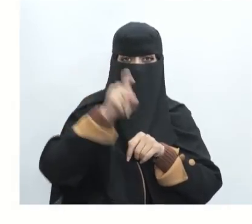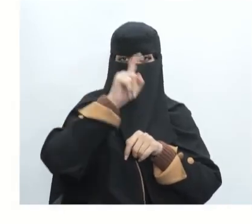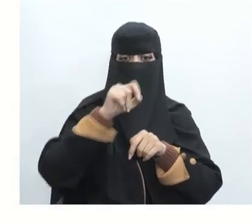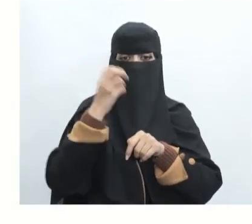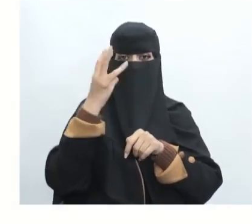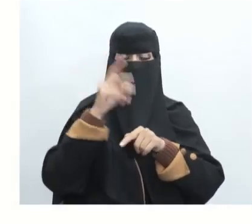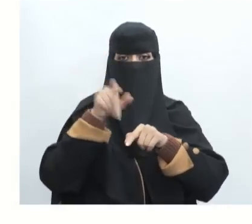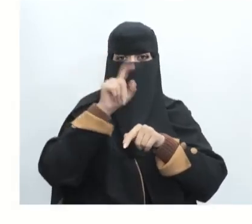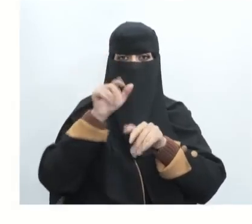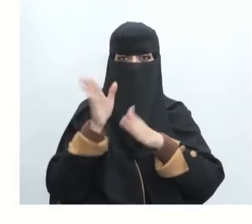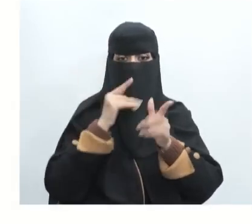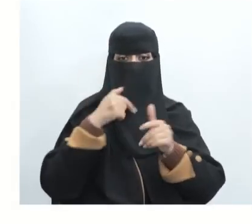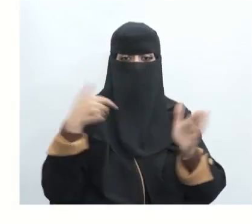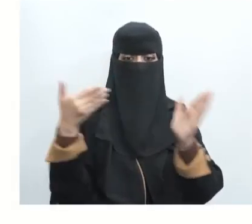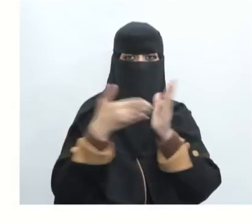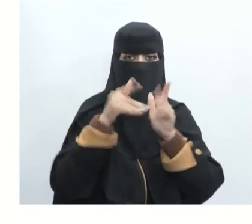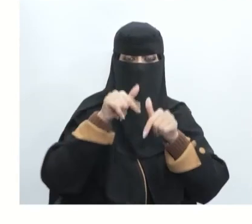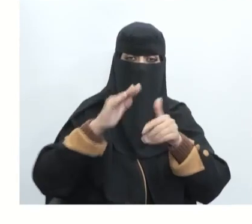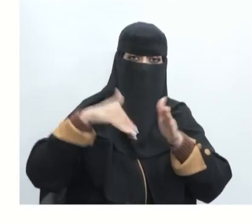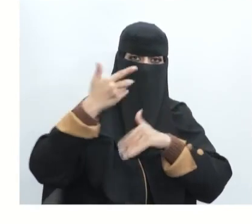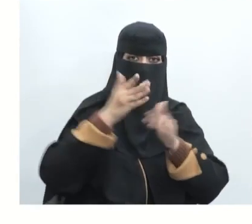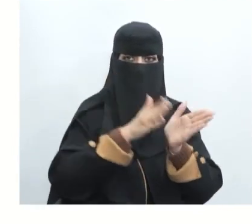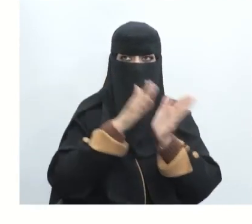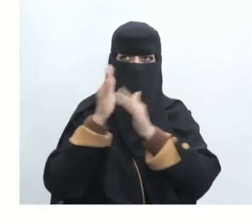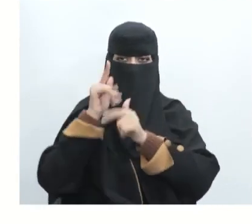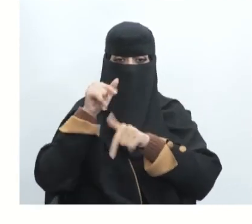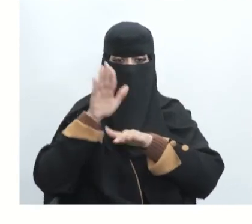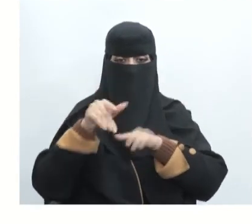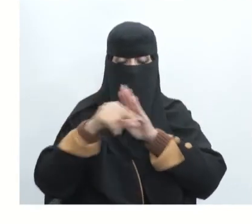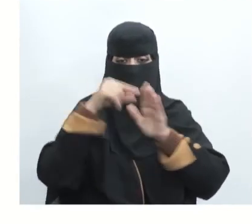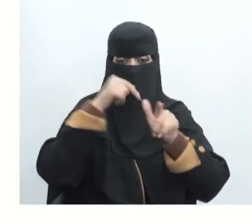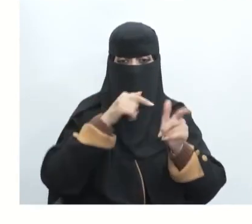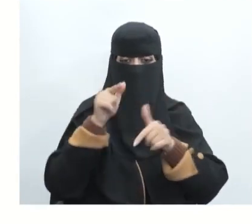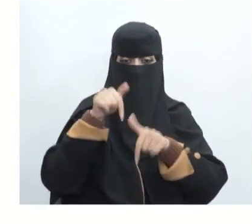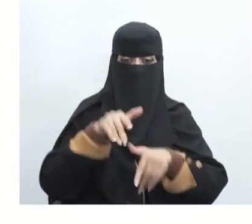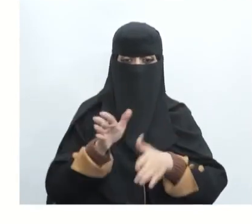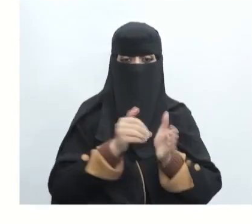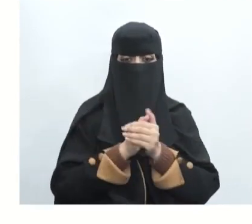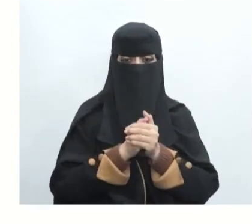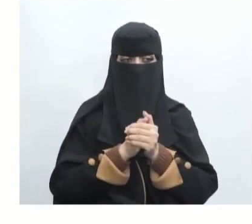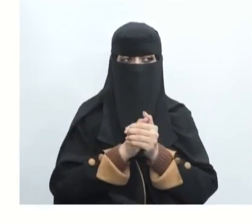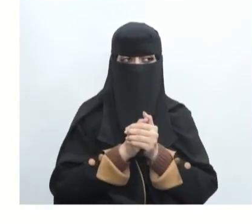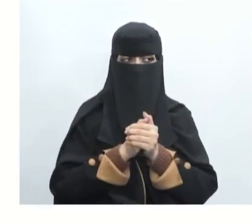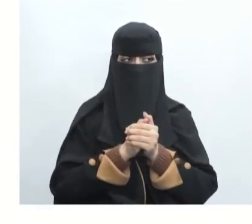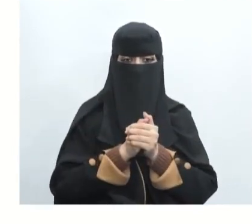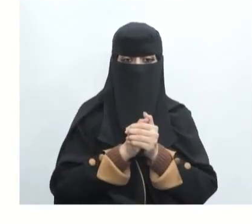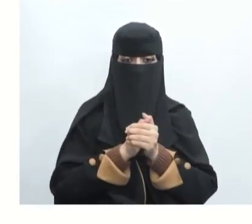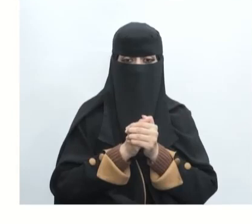الثالث والاخير ومن ثم ننتقل الى درسنا لهذا اليوم